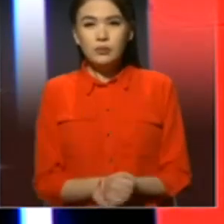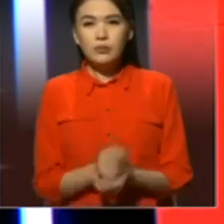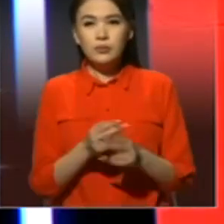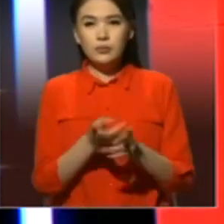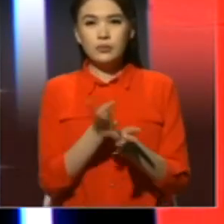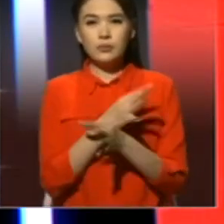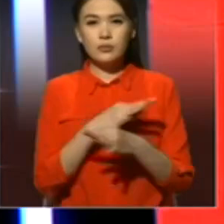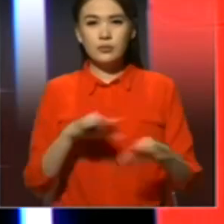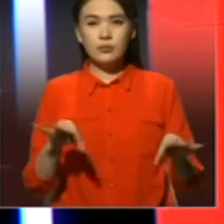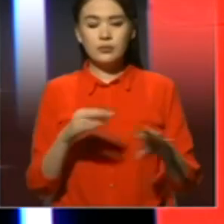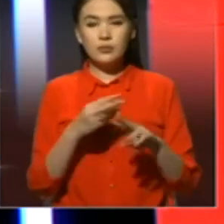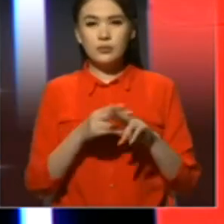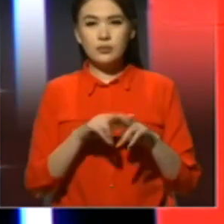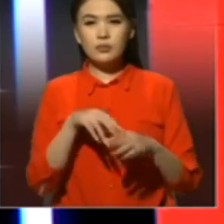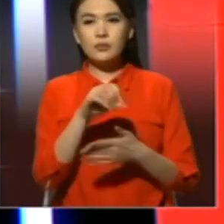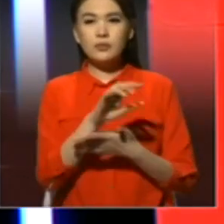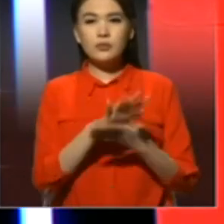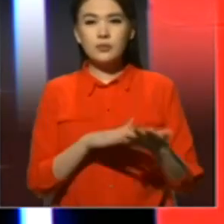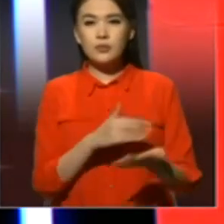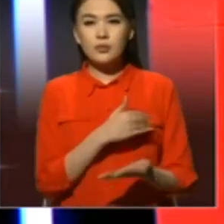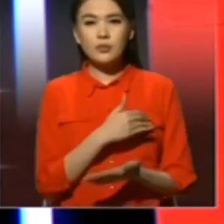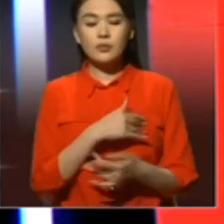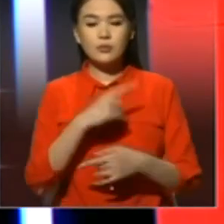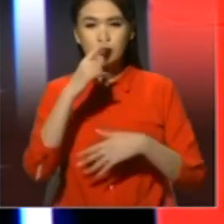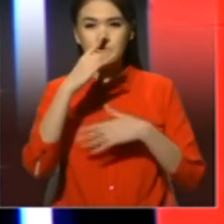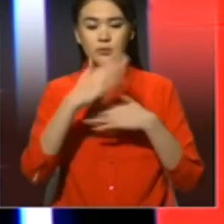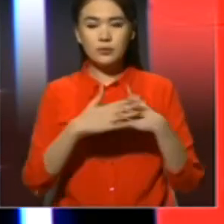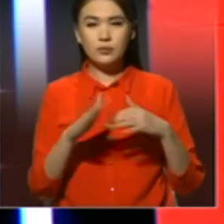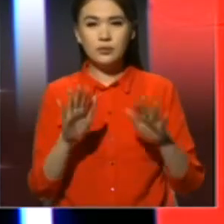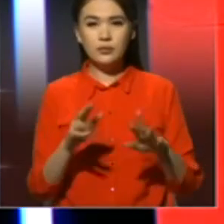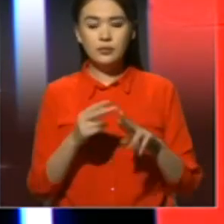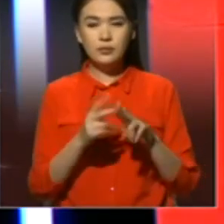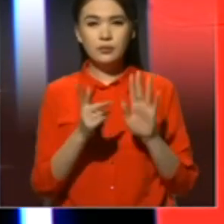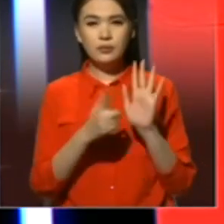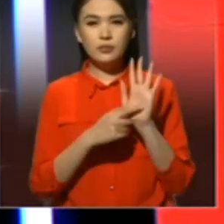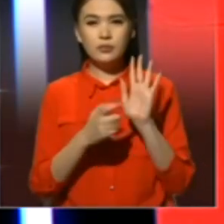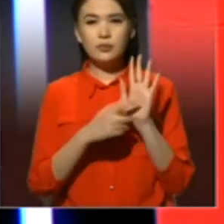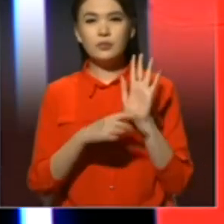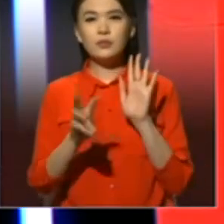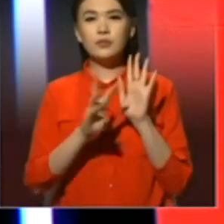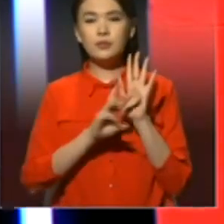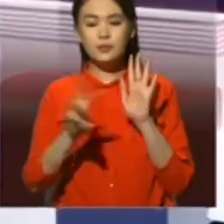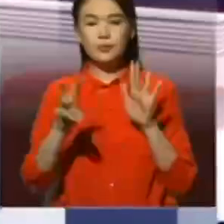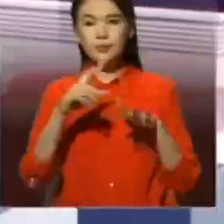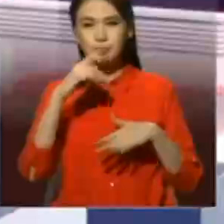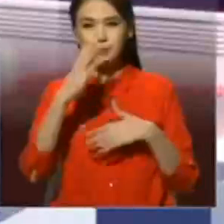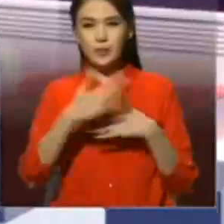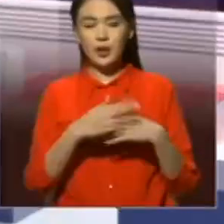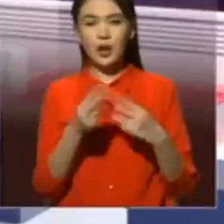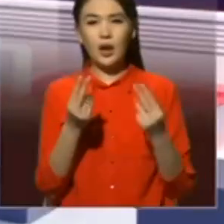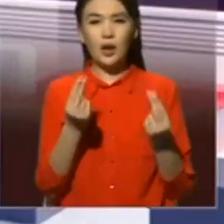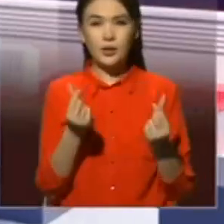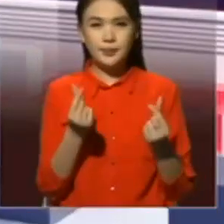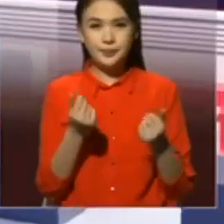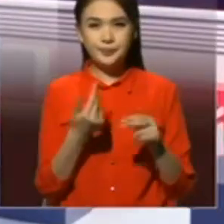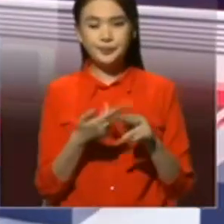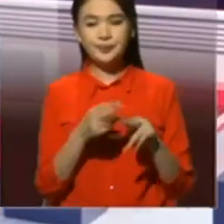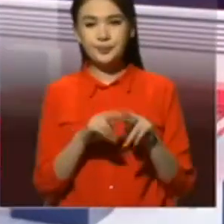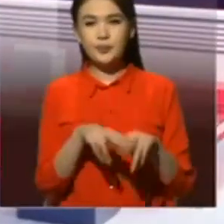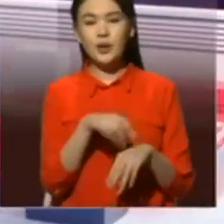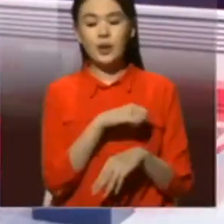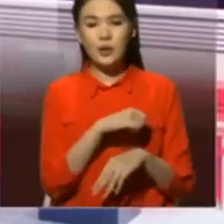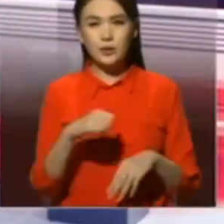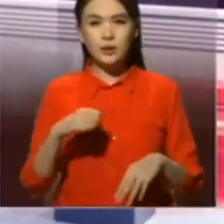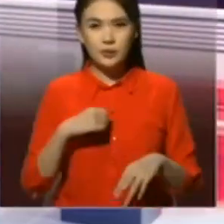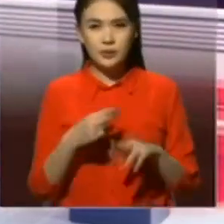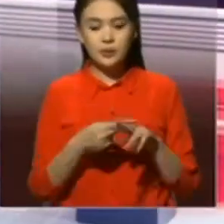Еріктілер дегеннен шығады, әрі қарай жалғастырсақ, тек былтырдың өзінде 700 миллионға жуық қаржы көлемінде жаңағы біз